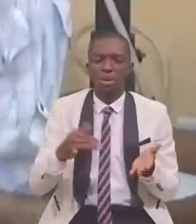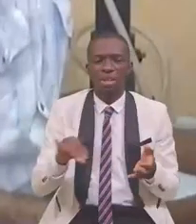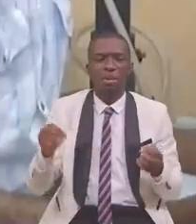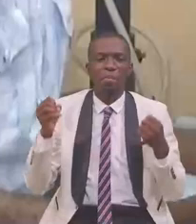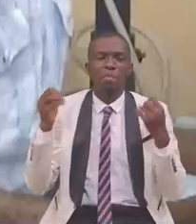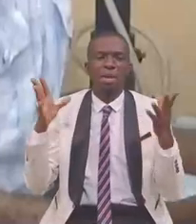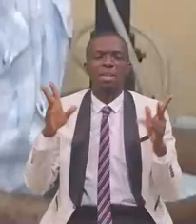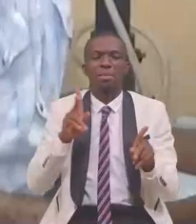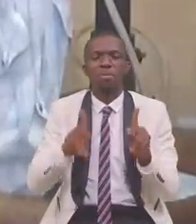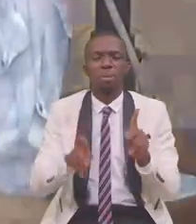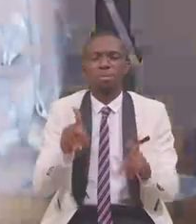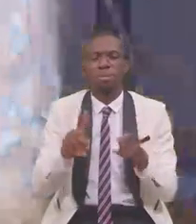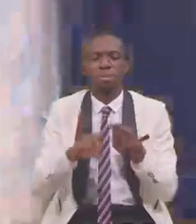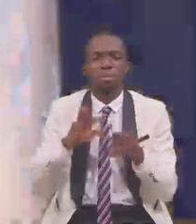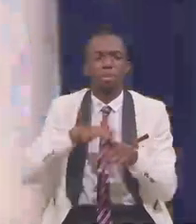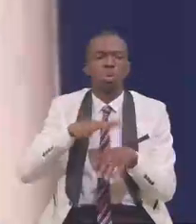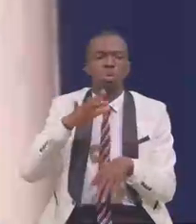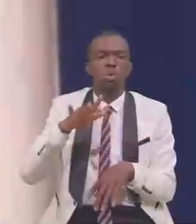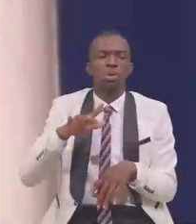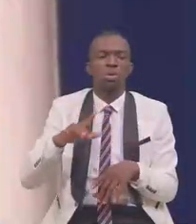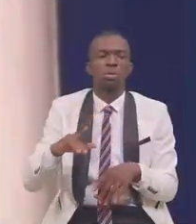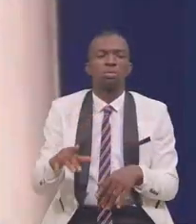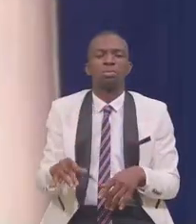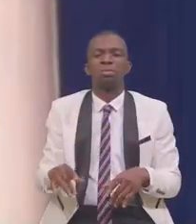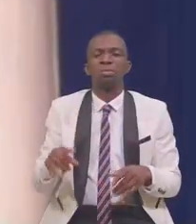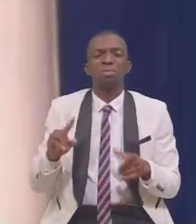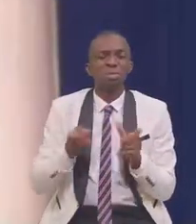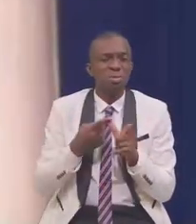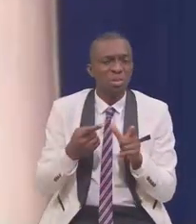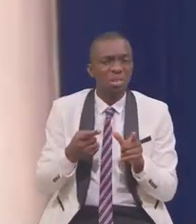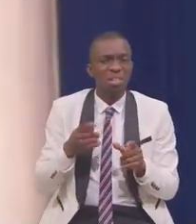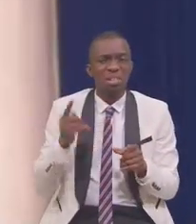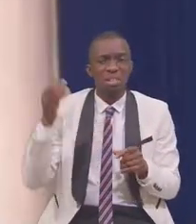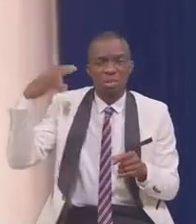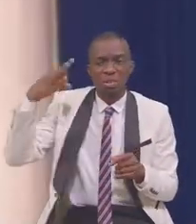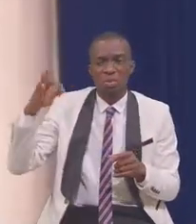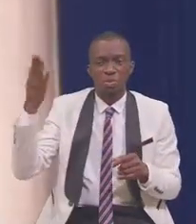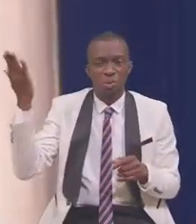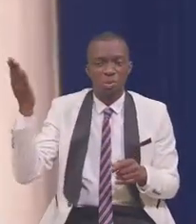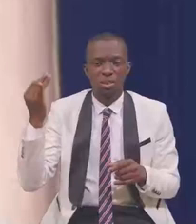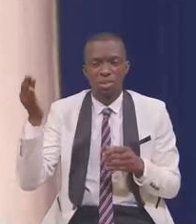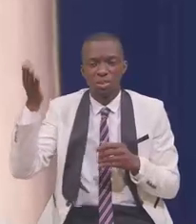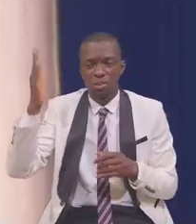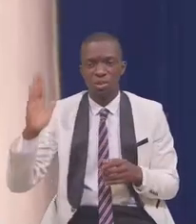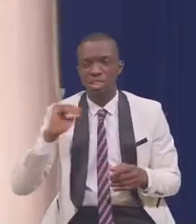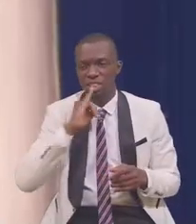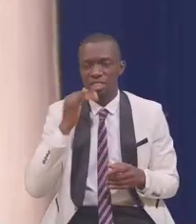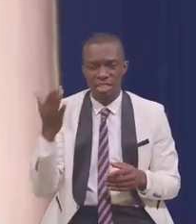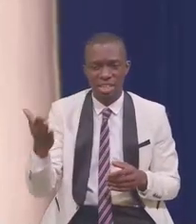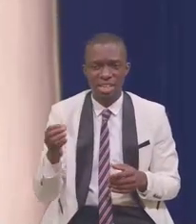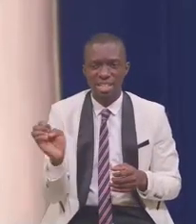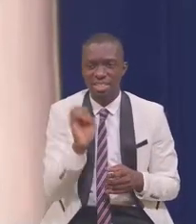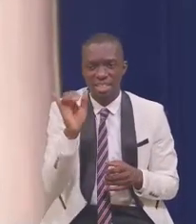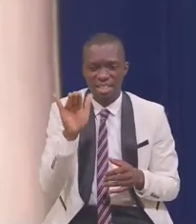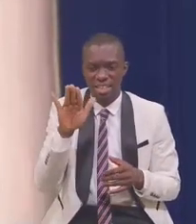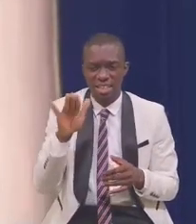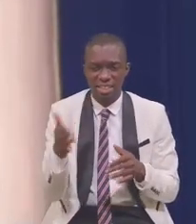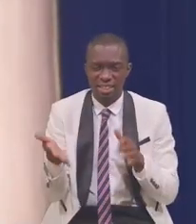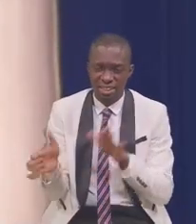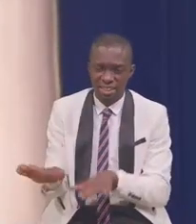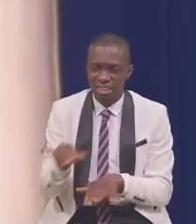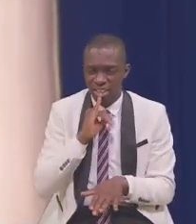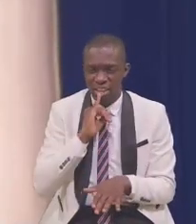Et puis, la mort éternelle vous est ôtée. Et le jugement est ôté. Maintenant, alors il y a le deuxième pas. Il vous amène à la